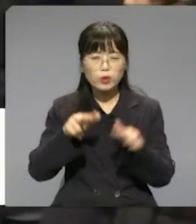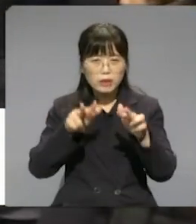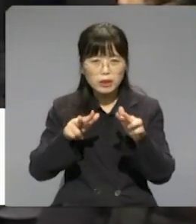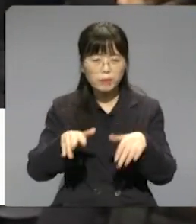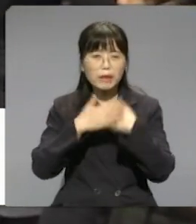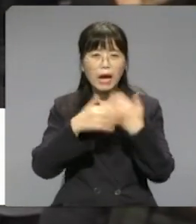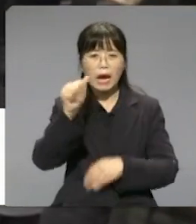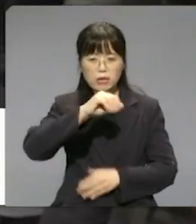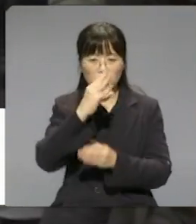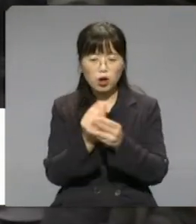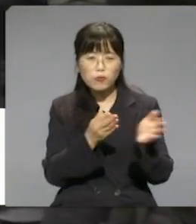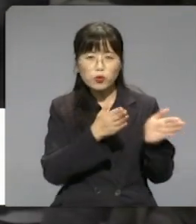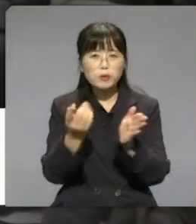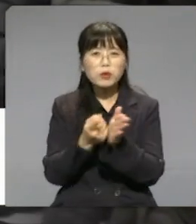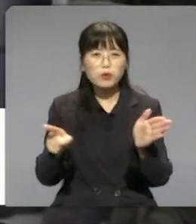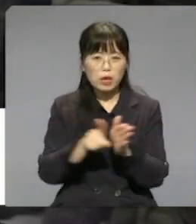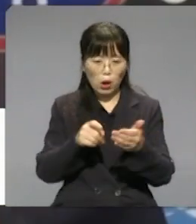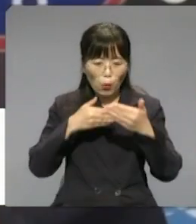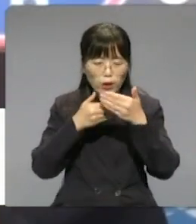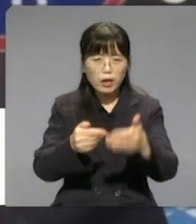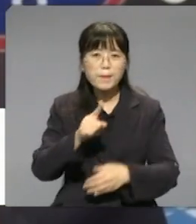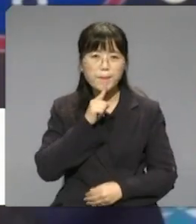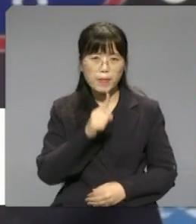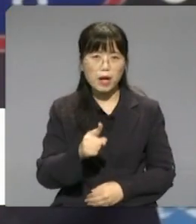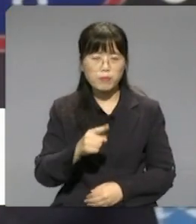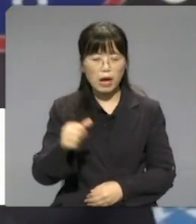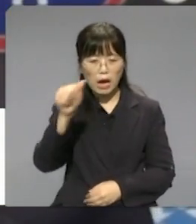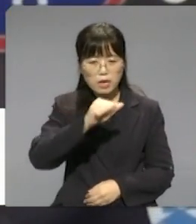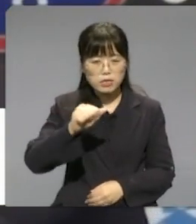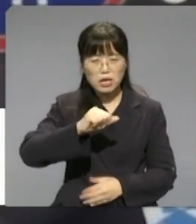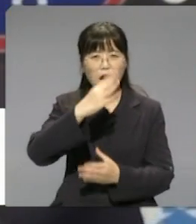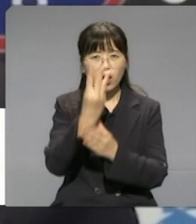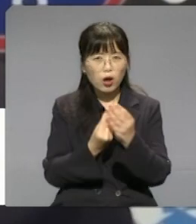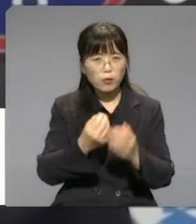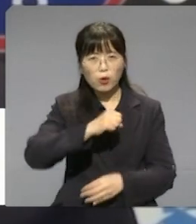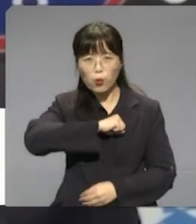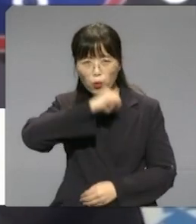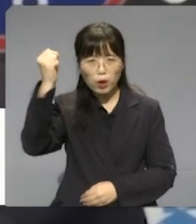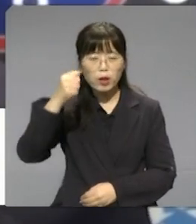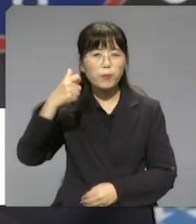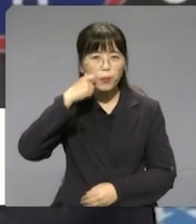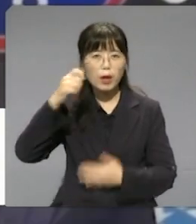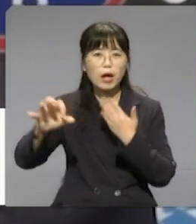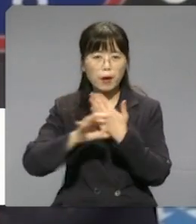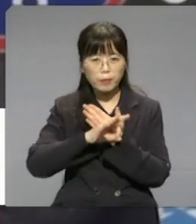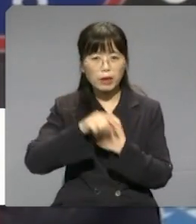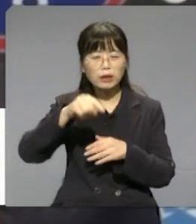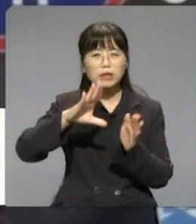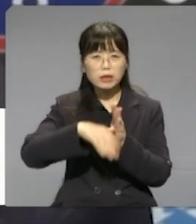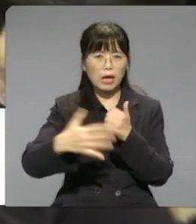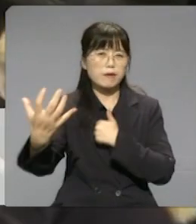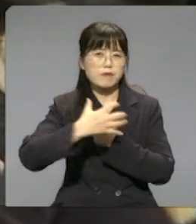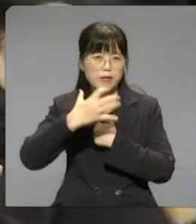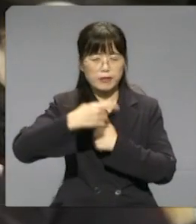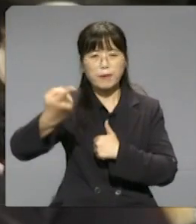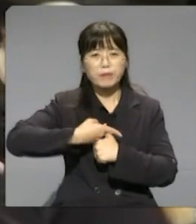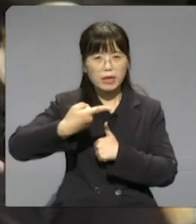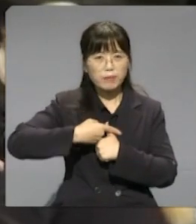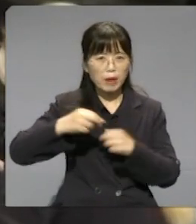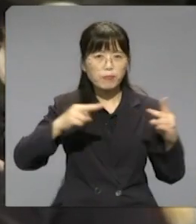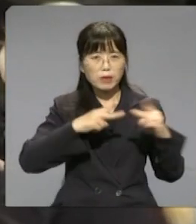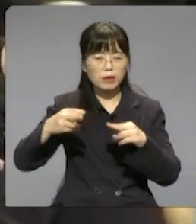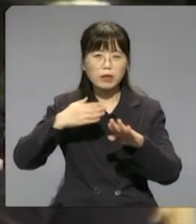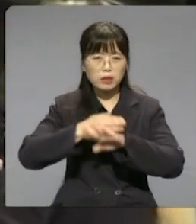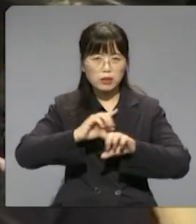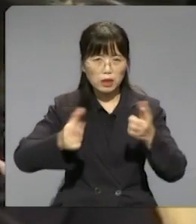지금은 다 아시안컵 준비를 위한 과정이라며 아시안컵에서 원하는 결과를 내지 못한다면 그때 질타와 비난, 비판을